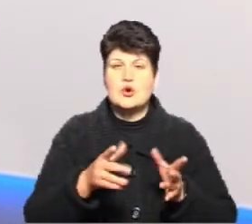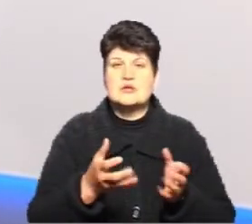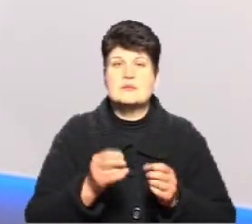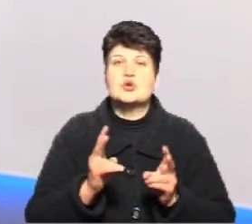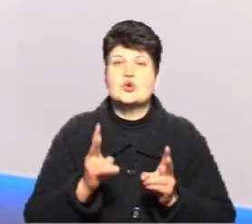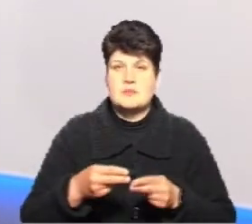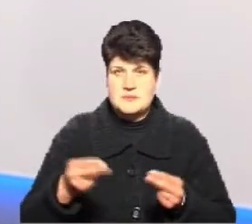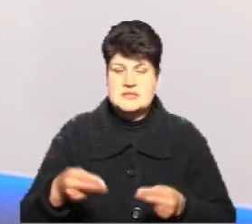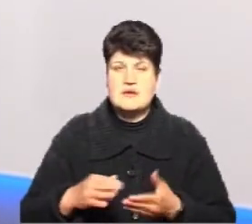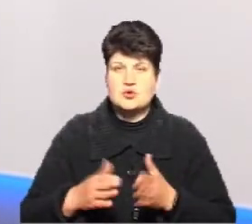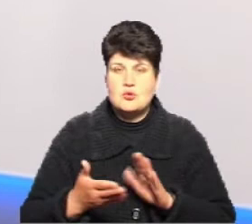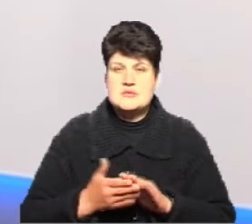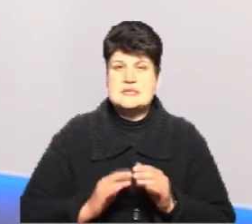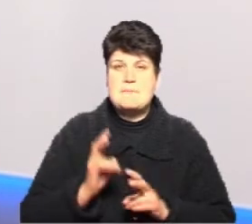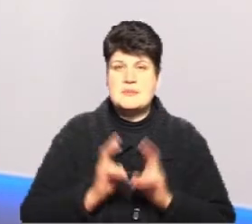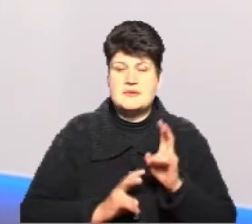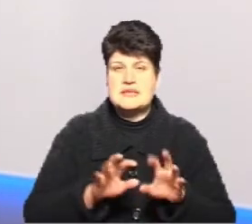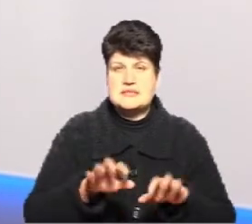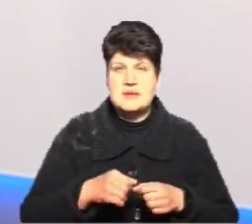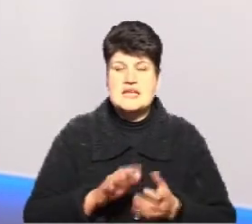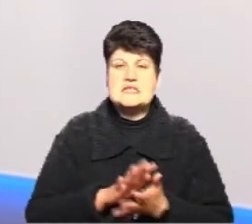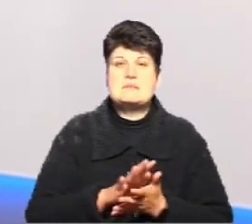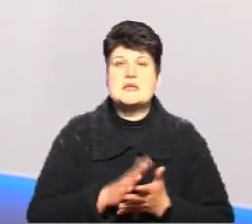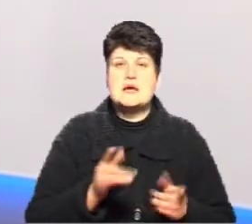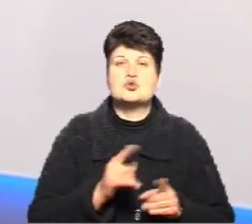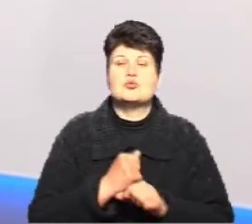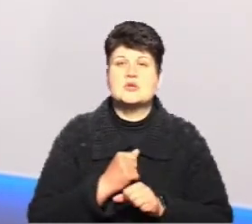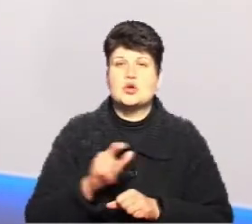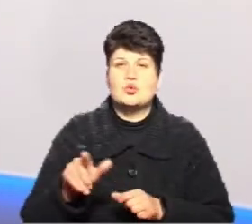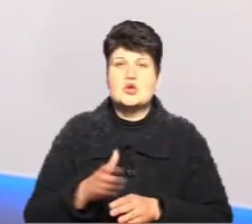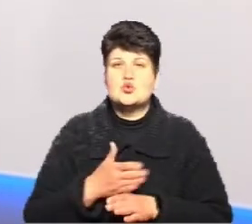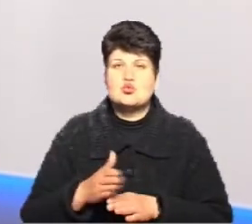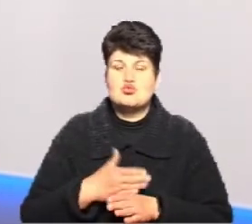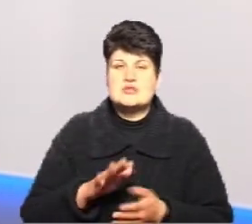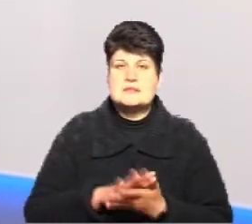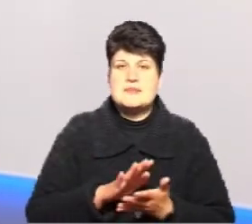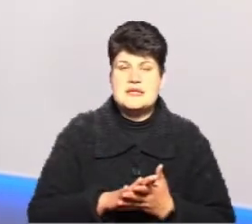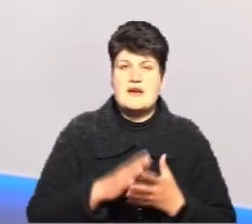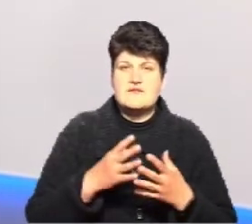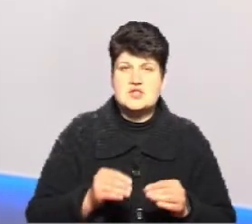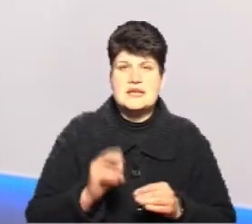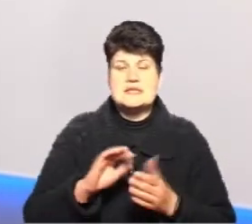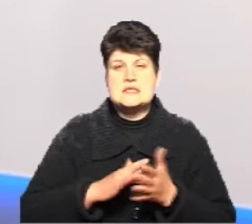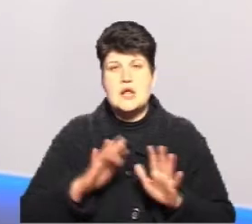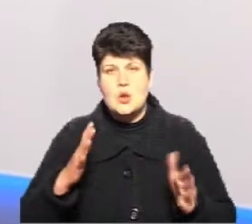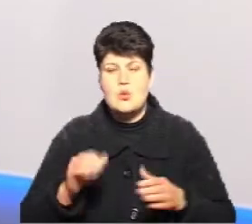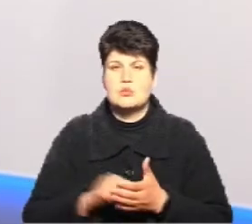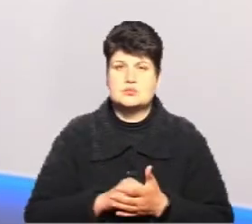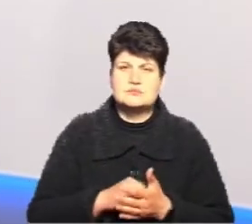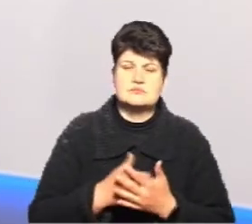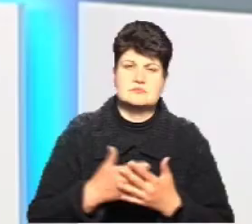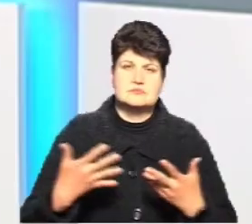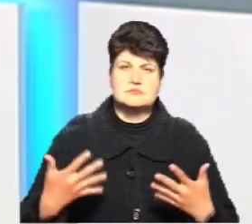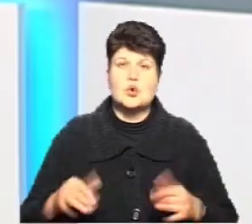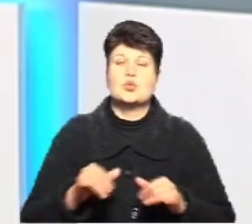з підприємством, яке забирає сміття. Що робити людям, які сортують сміття вже на скло, на папір і на решта? Куди вони будуть здавати? Договір